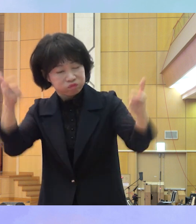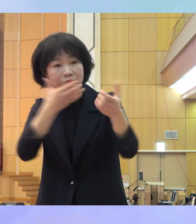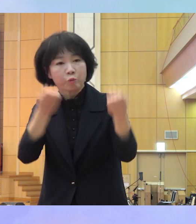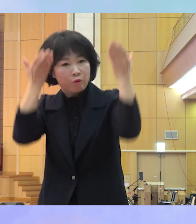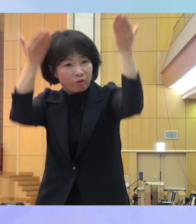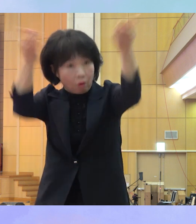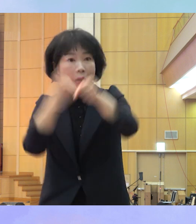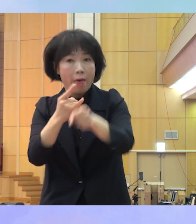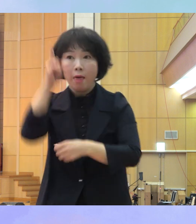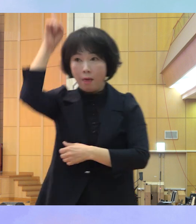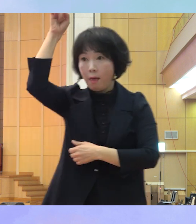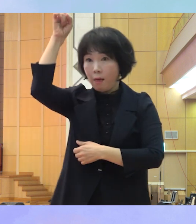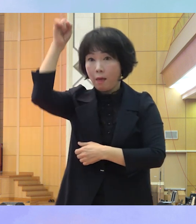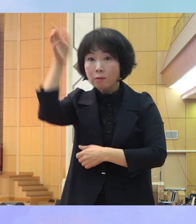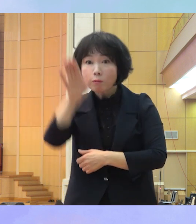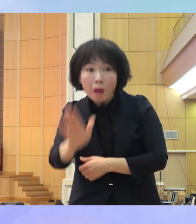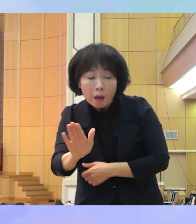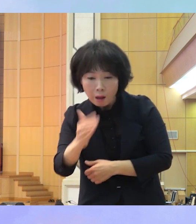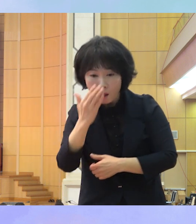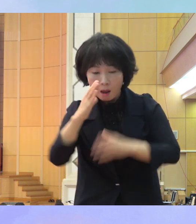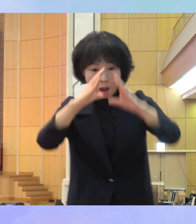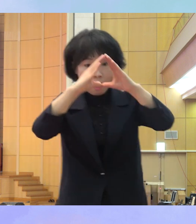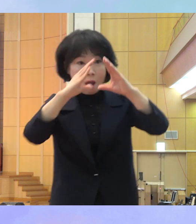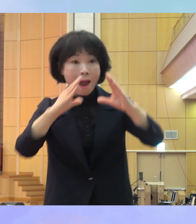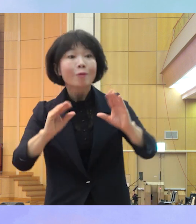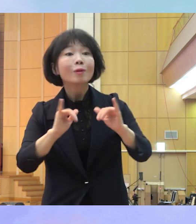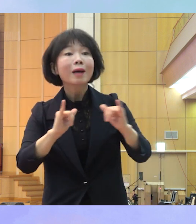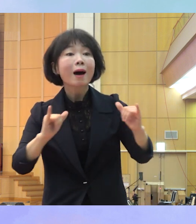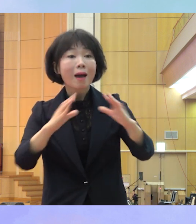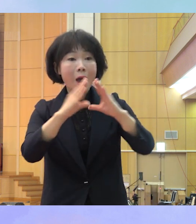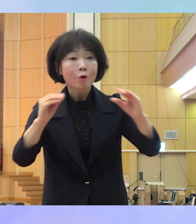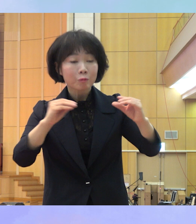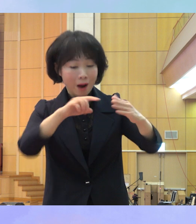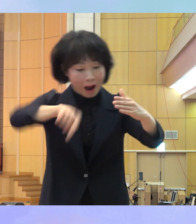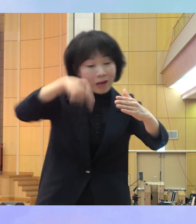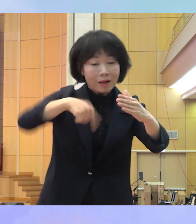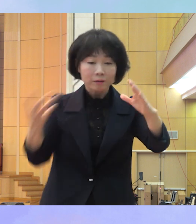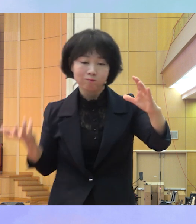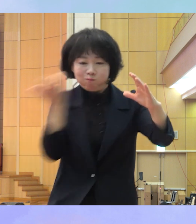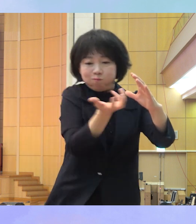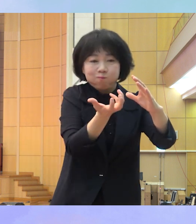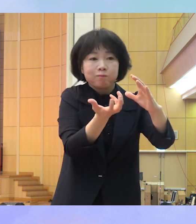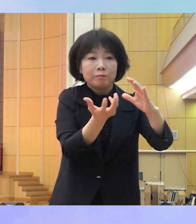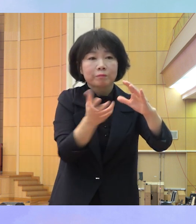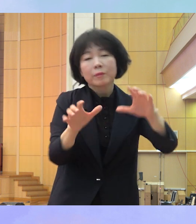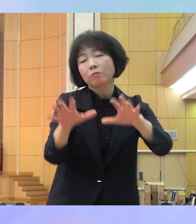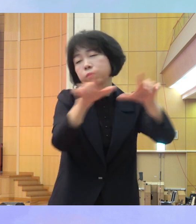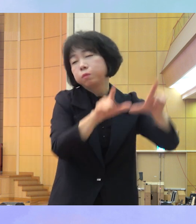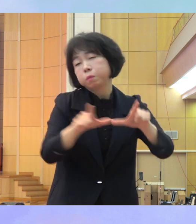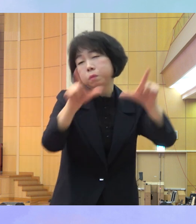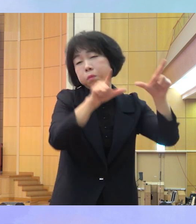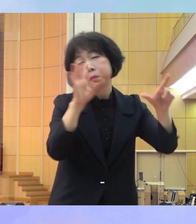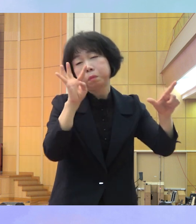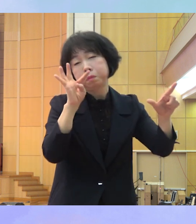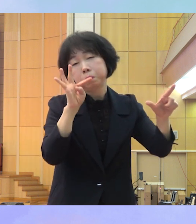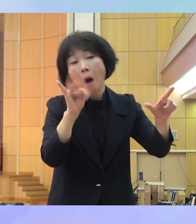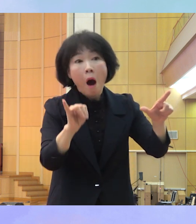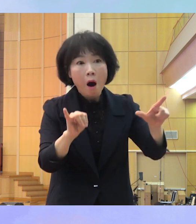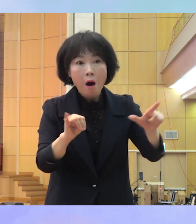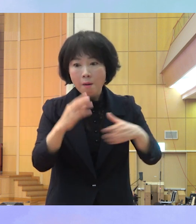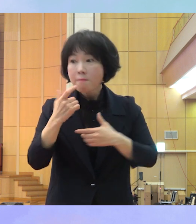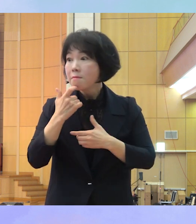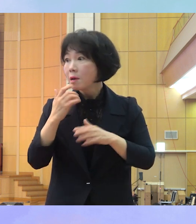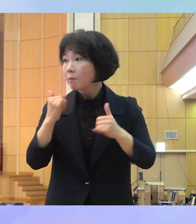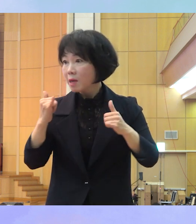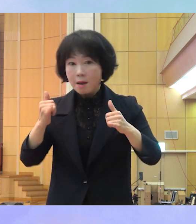주어서 애굽 사람들보다도 더 이스라엘 백성들이 숫자가 더 많아지네.